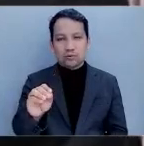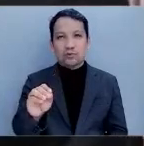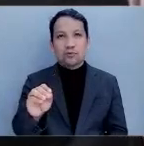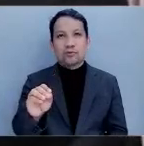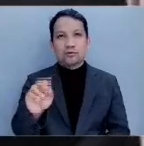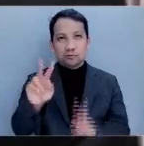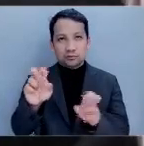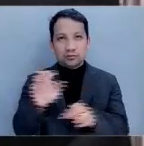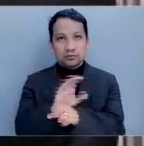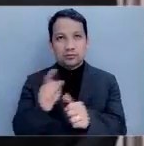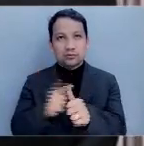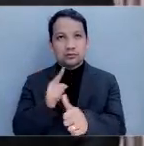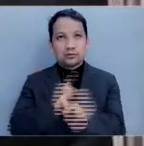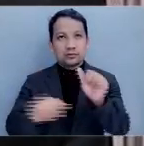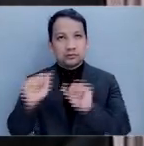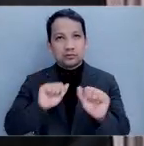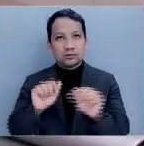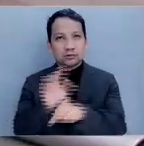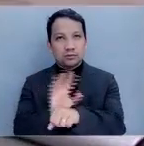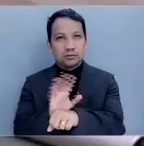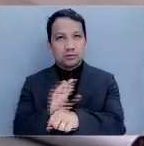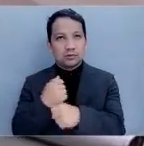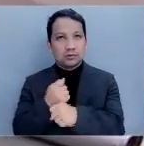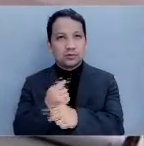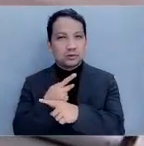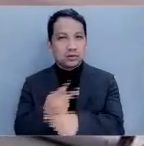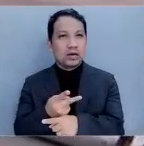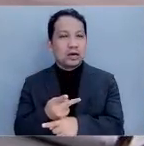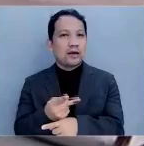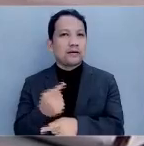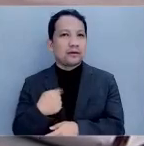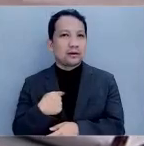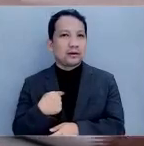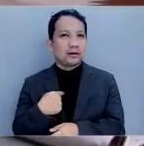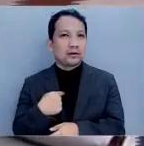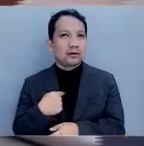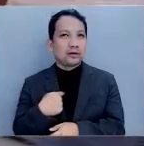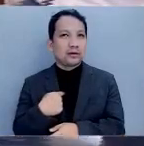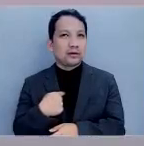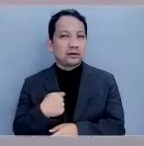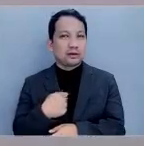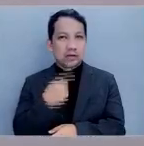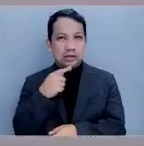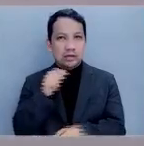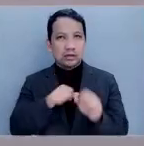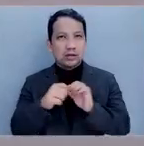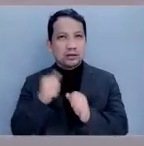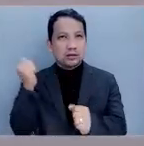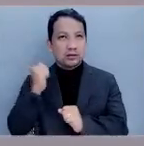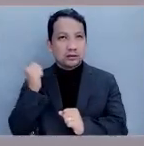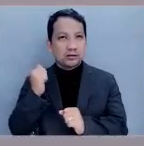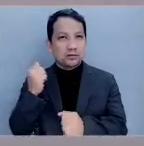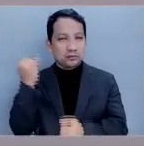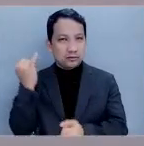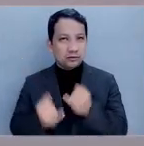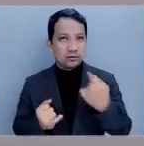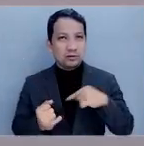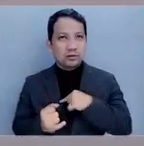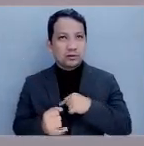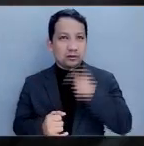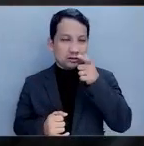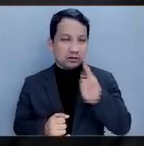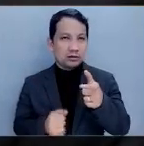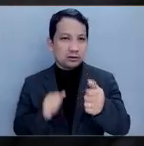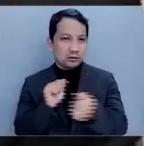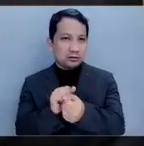one of the first action movies I produce. I'm an active person naman, so parang finally I get to put to good